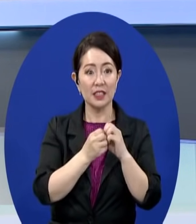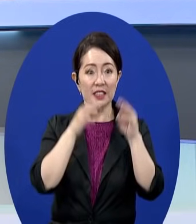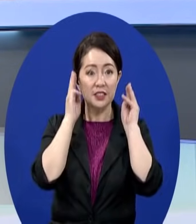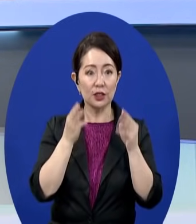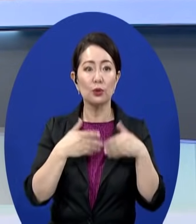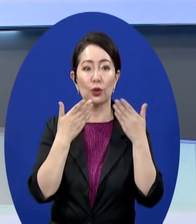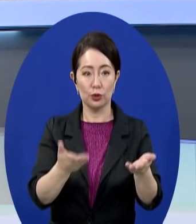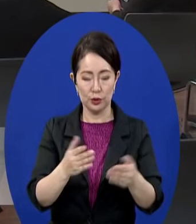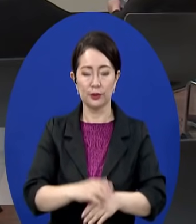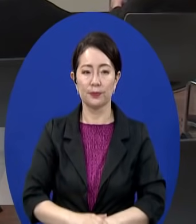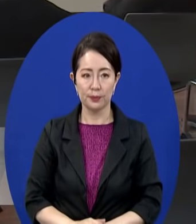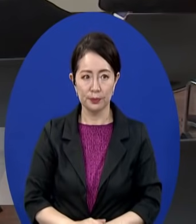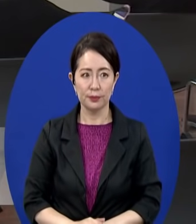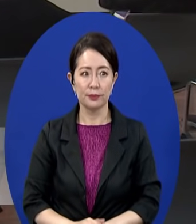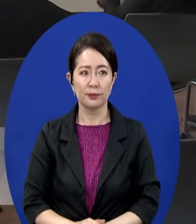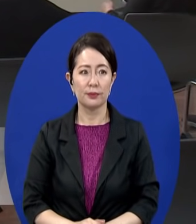байна.